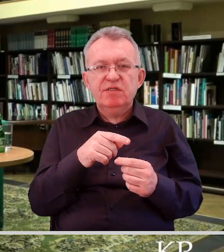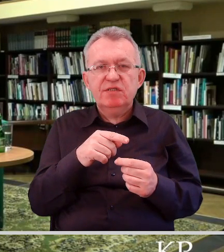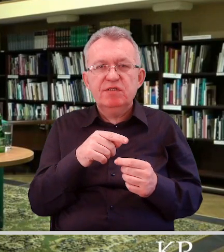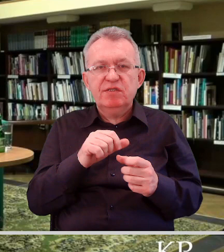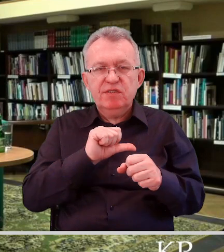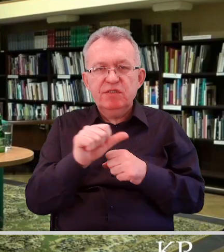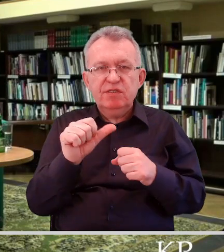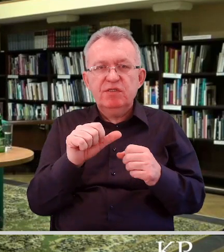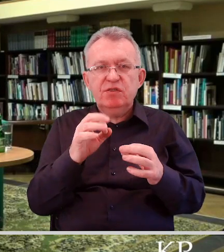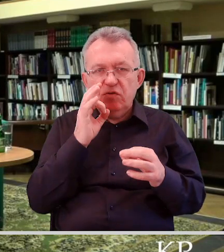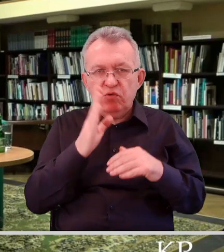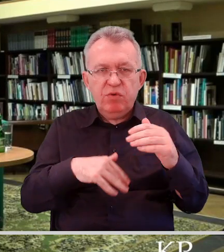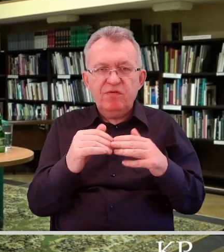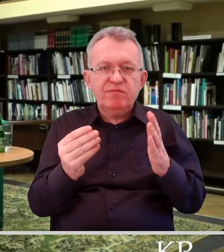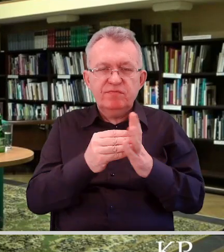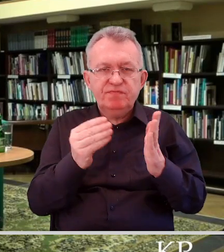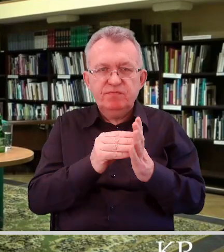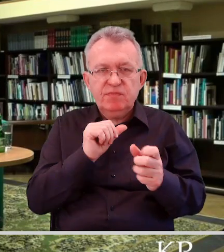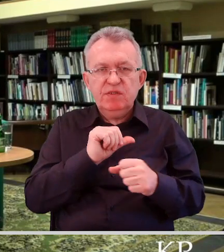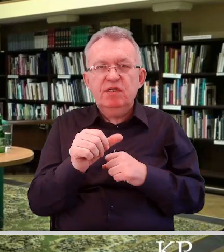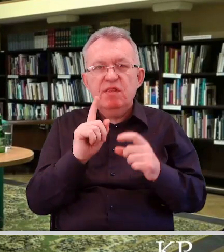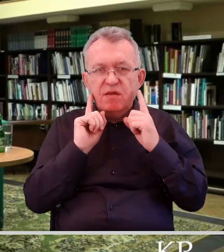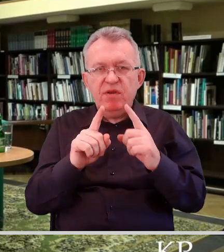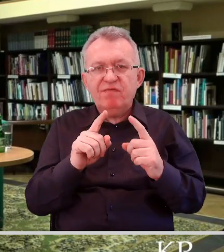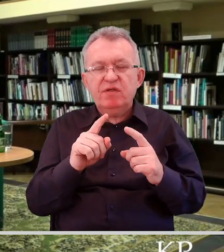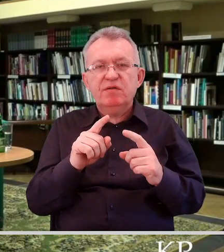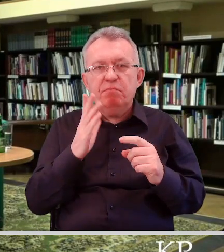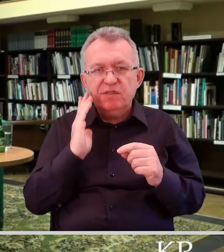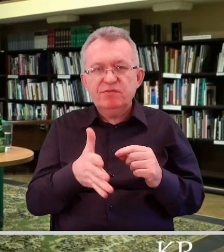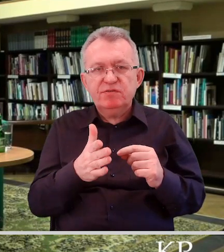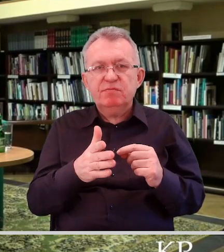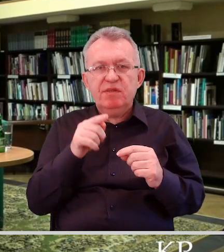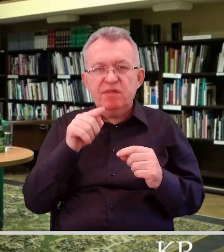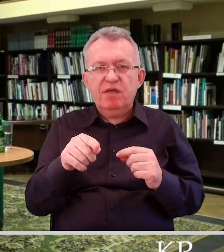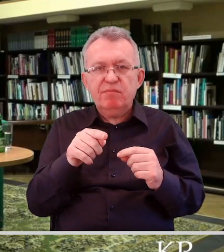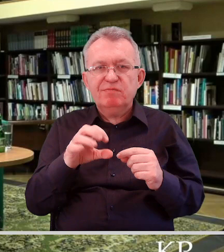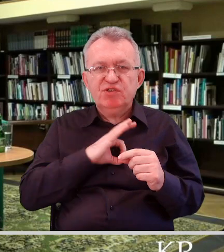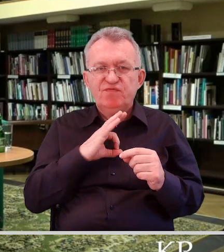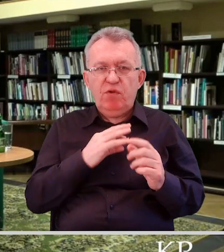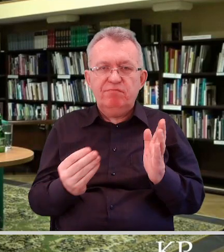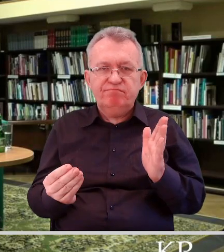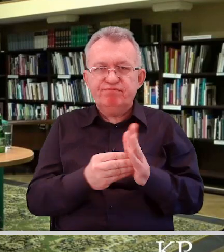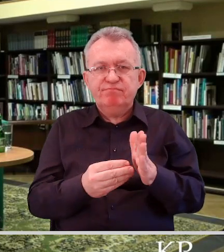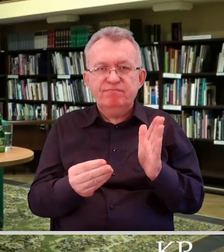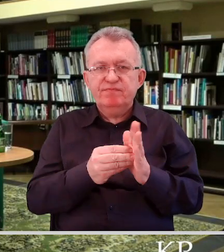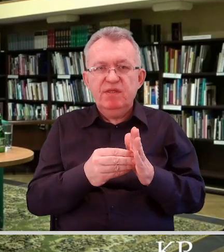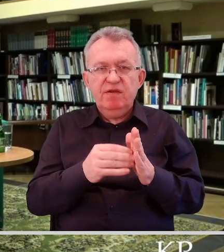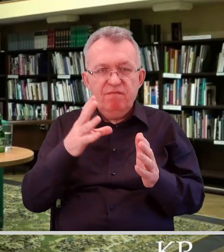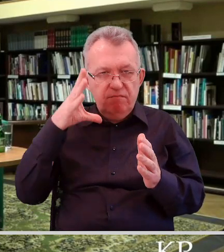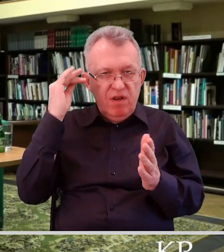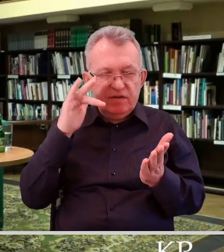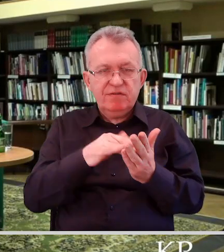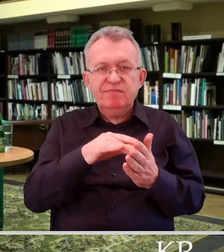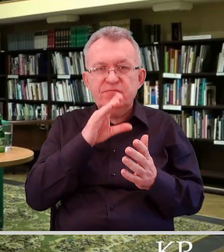czasami jest dobudowywaniem, dosztukowywaniem. Ona tak naprawdę zakłada, że my będziemy tam dolepiać swoje. I w Brukseli zresztą